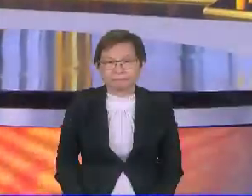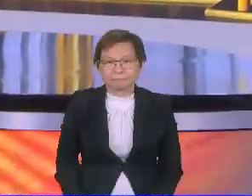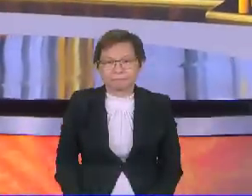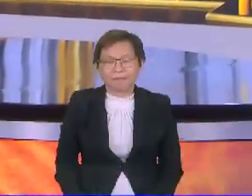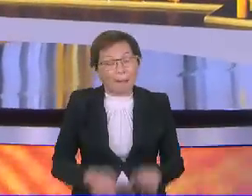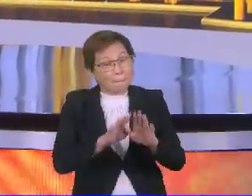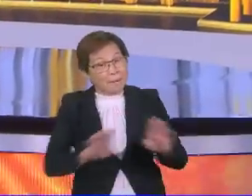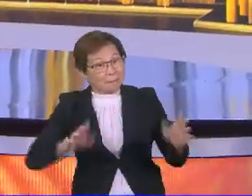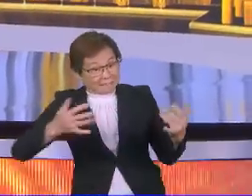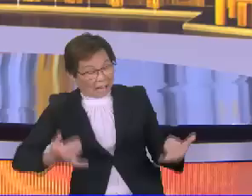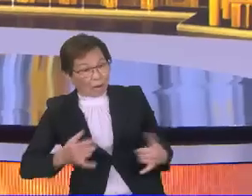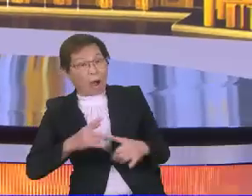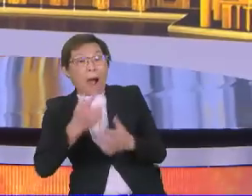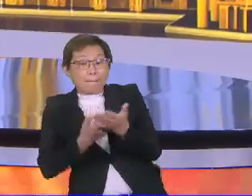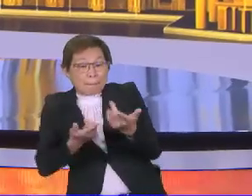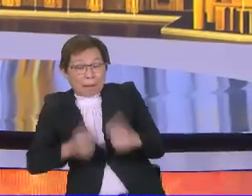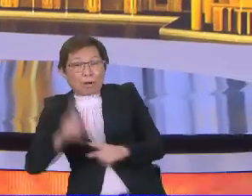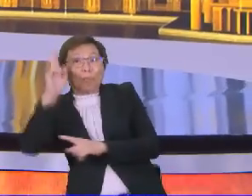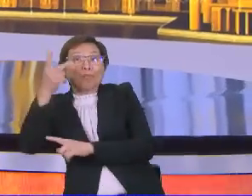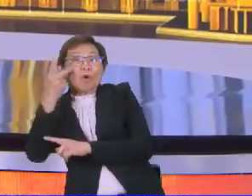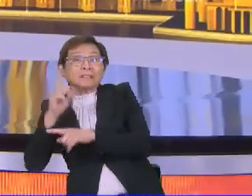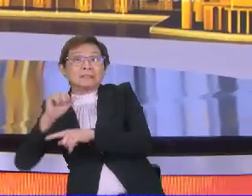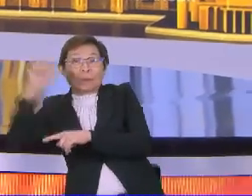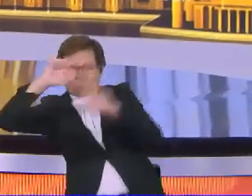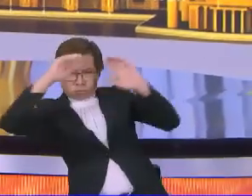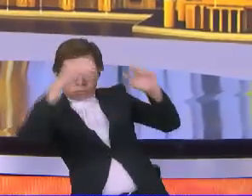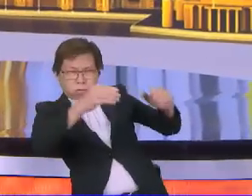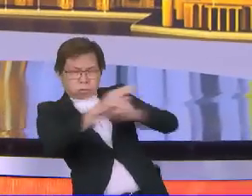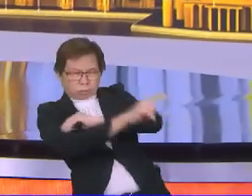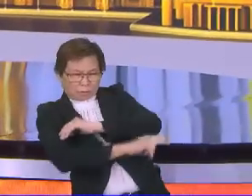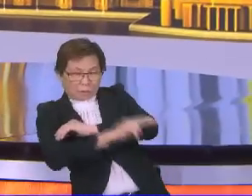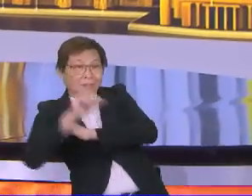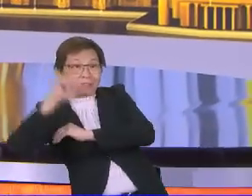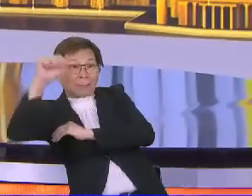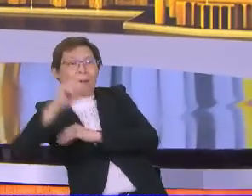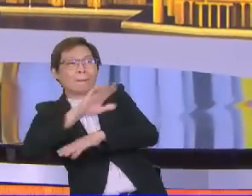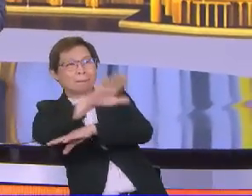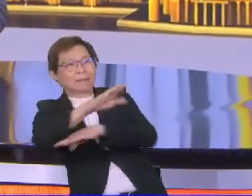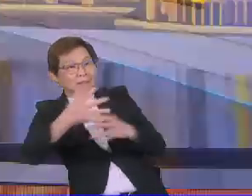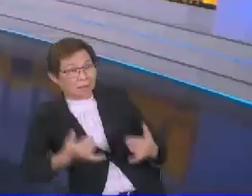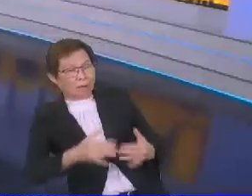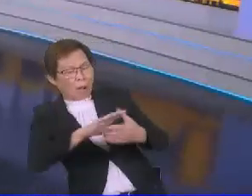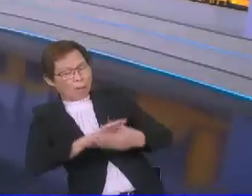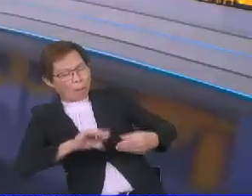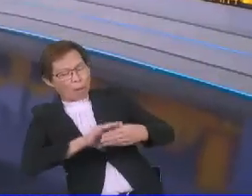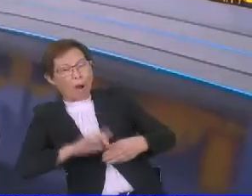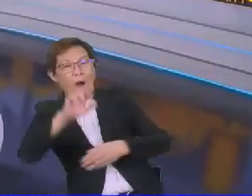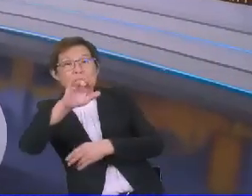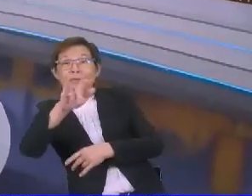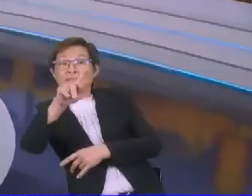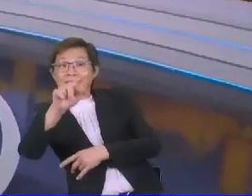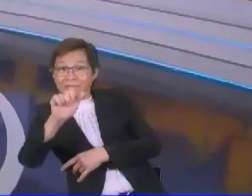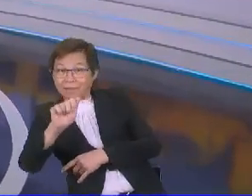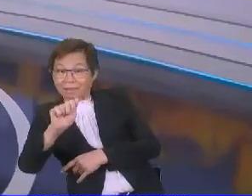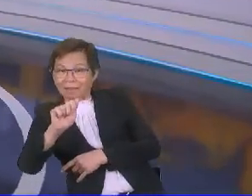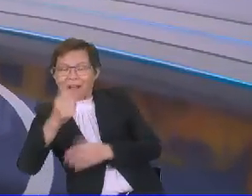perkembangan semasa situasi politik di Sabah menjadi fokus negeri di bawah Bayu petang ini rinciannya bersama Rita